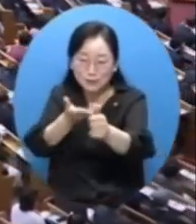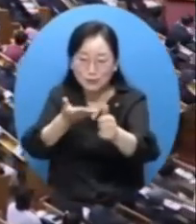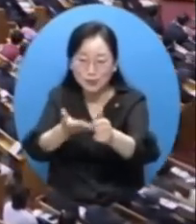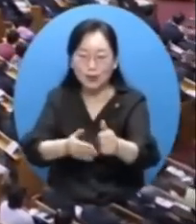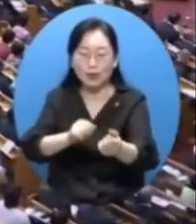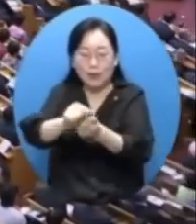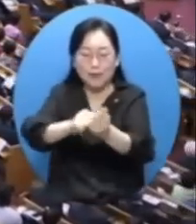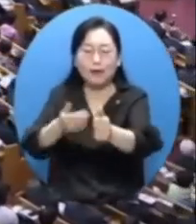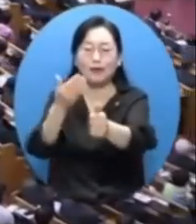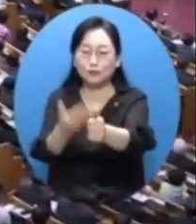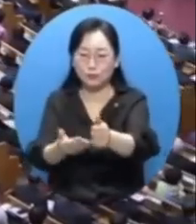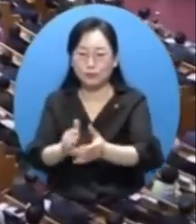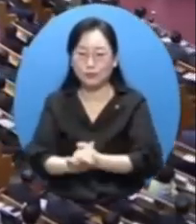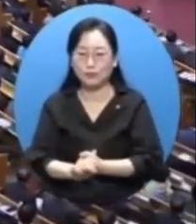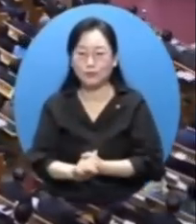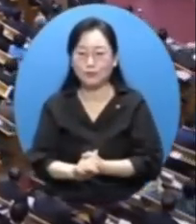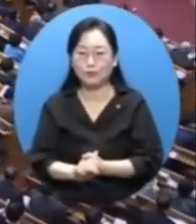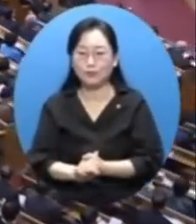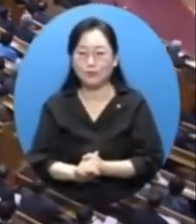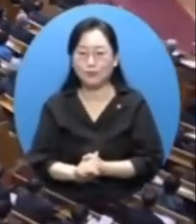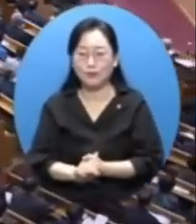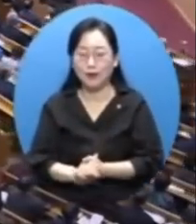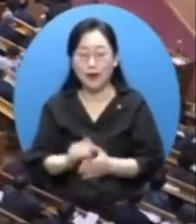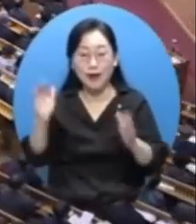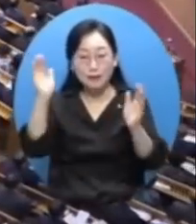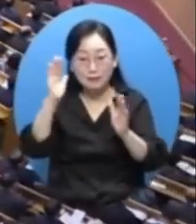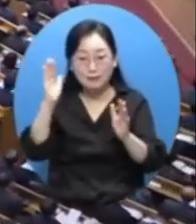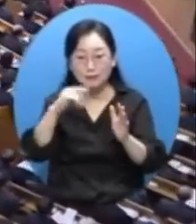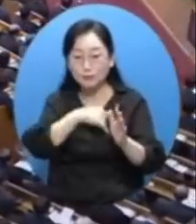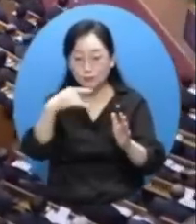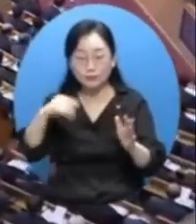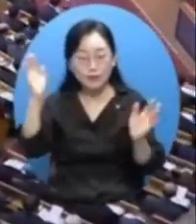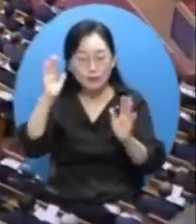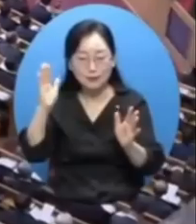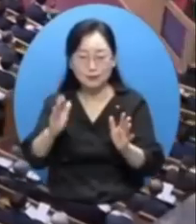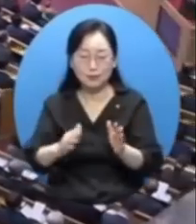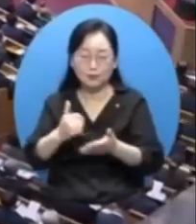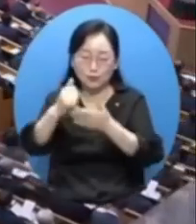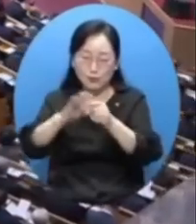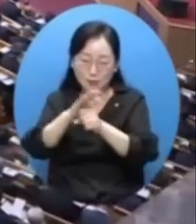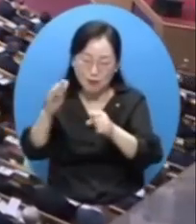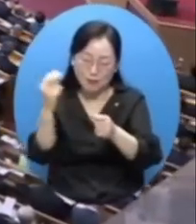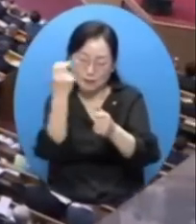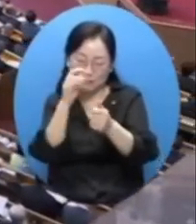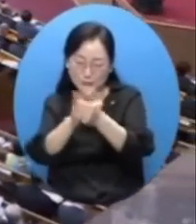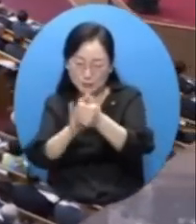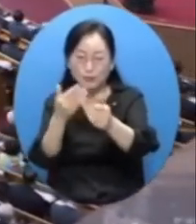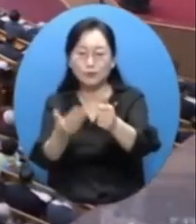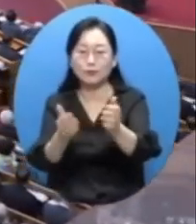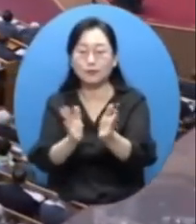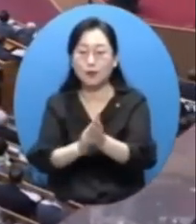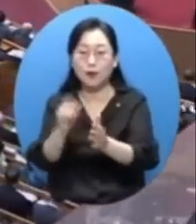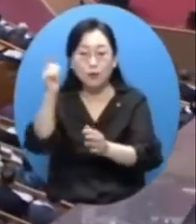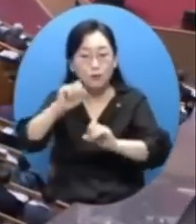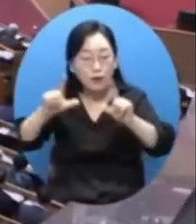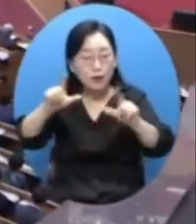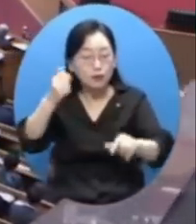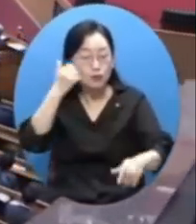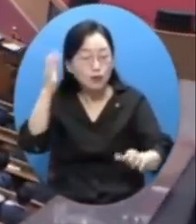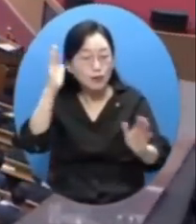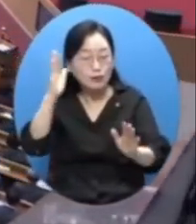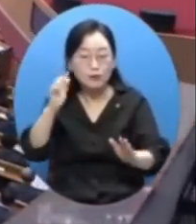빨래도 해주면서 그들을 주의 사랑으로 돌봤습니다. 오늘 한 학생이